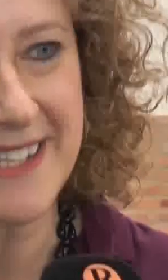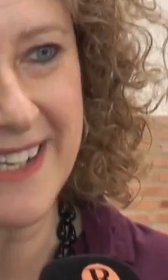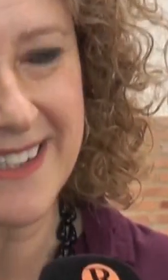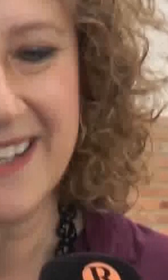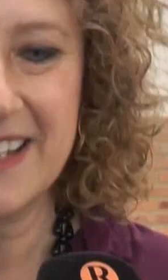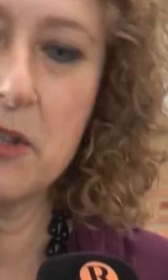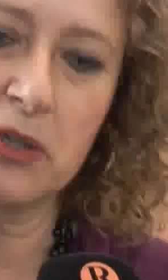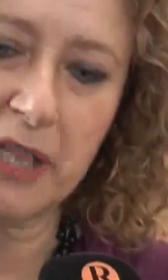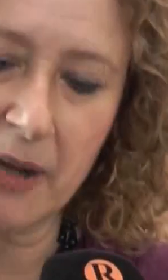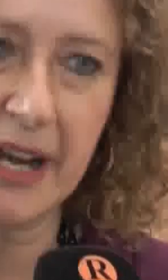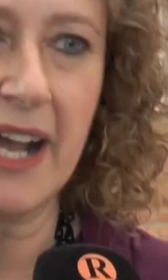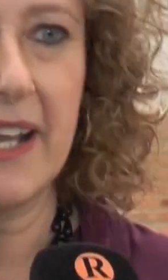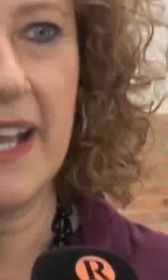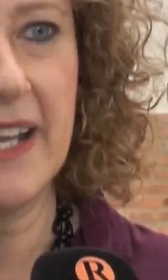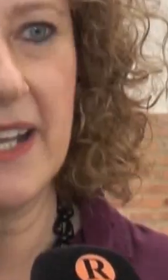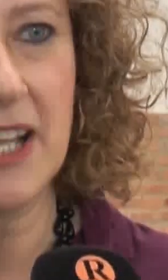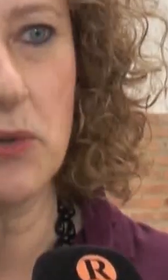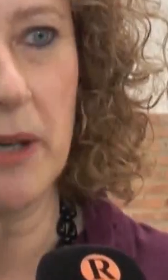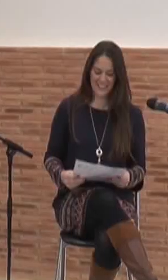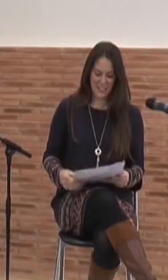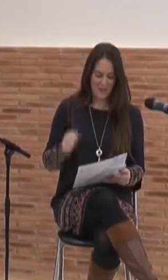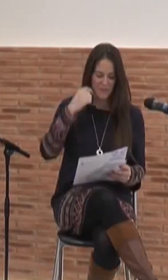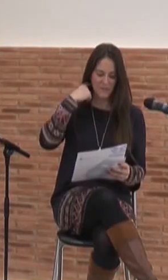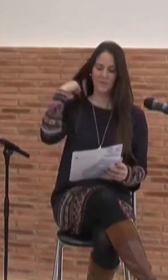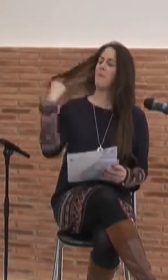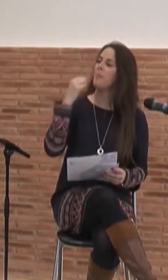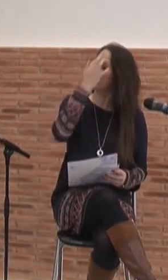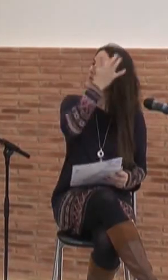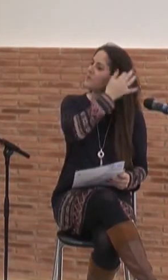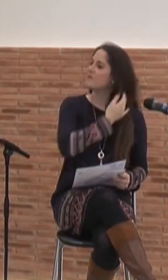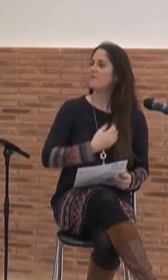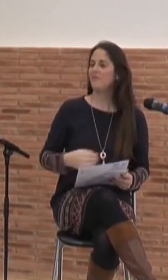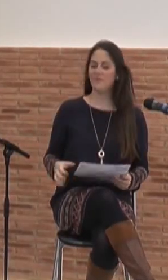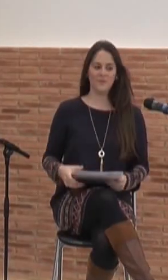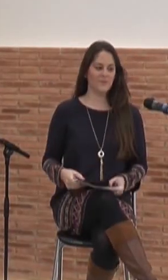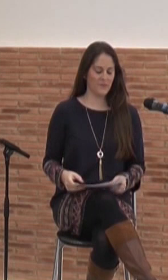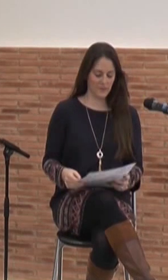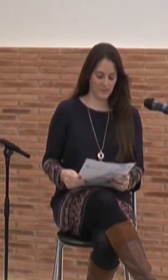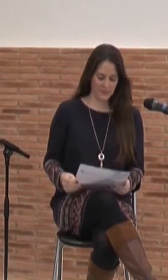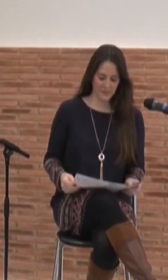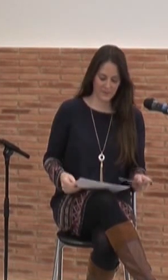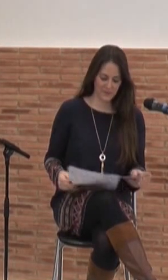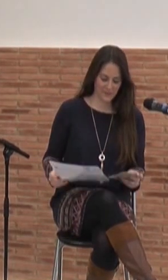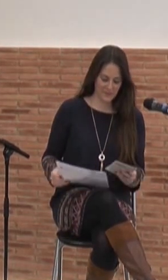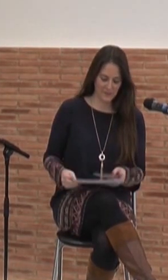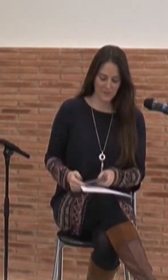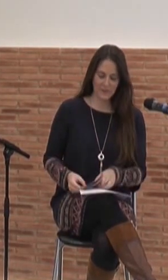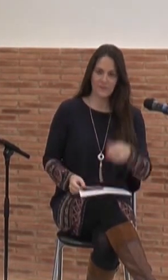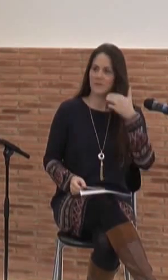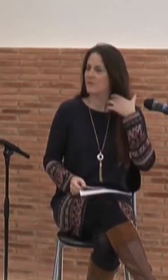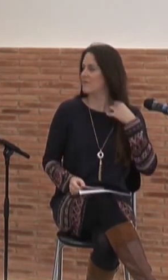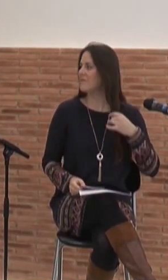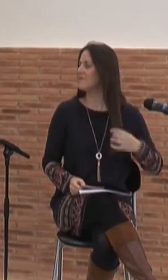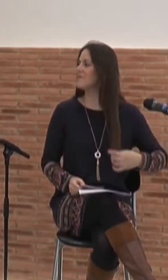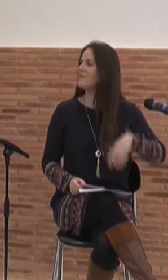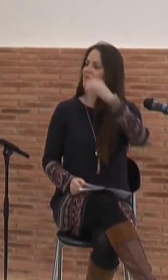al xiquet, i sobretot acabarà en l'Ajuntament de Torrent, en eixa recepció que li farem com toca a ses majestats reals.